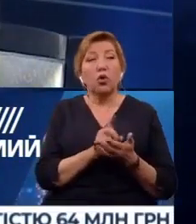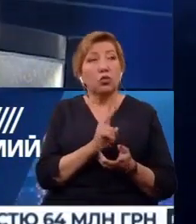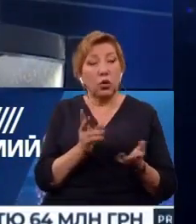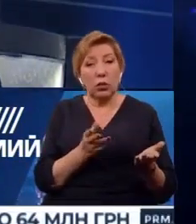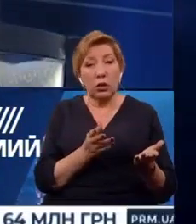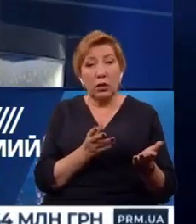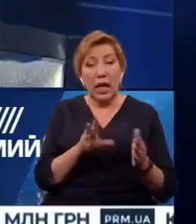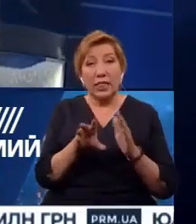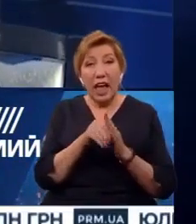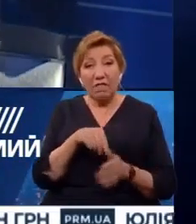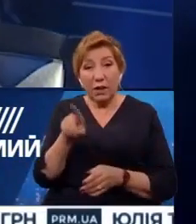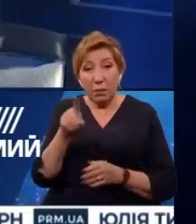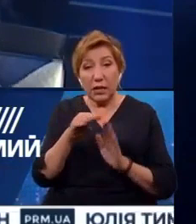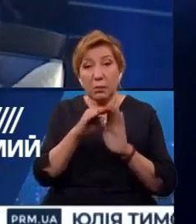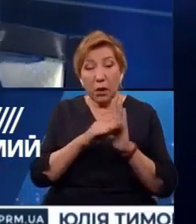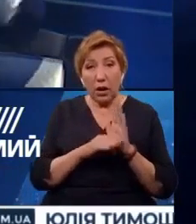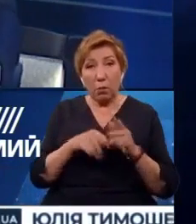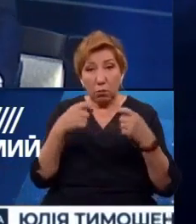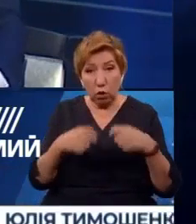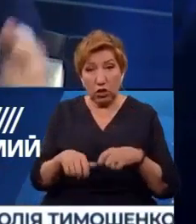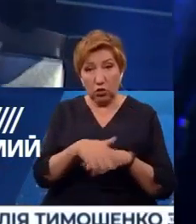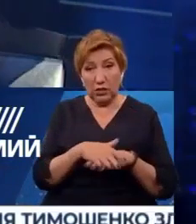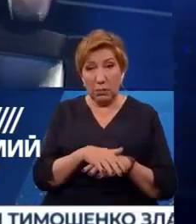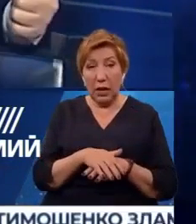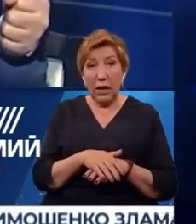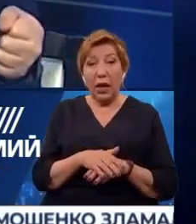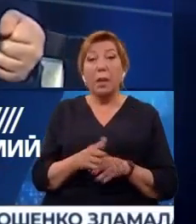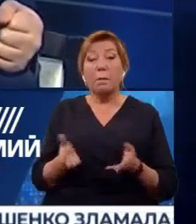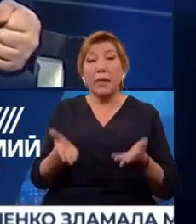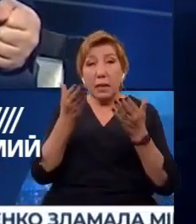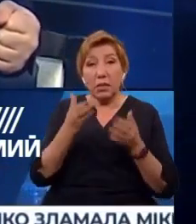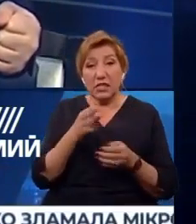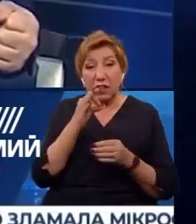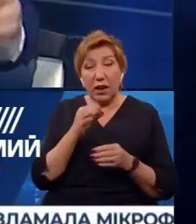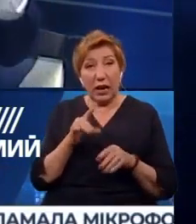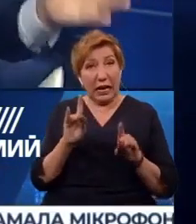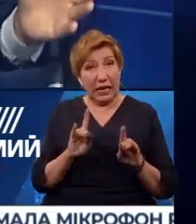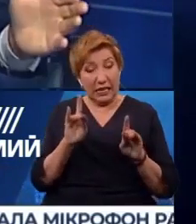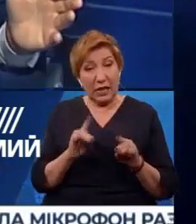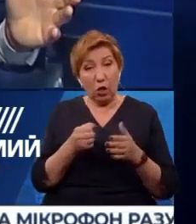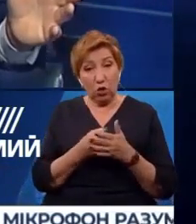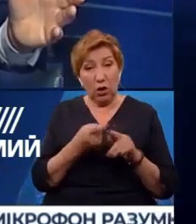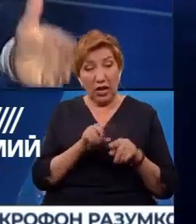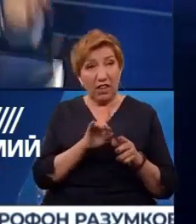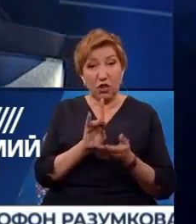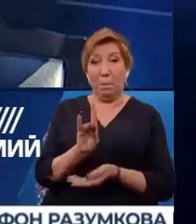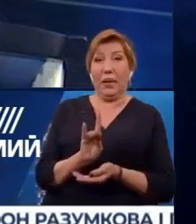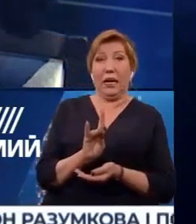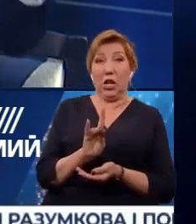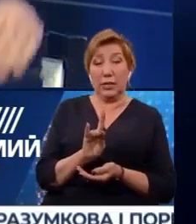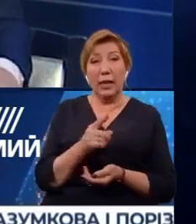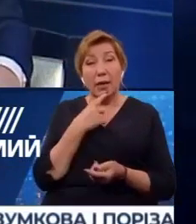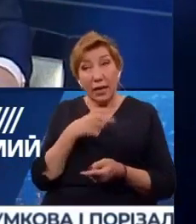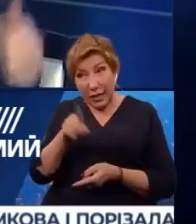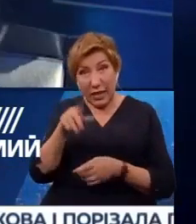народ? На вибори з програмою продажу землі. Підніміться із своїх затишних крісел, до яких ви вже приросли. Не